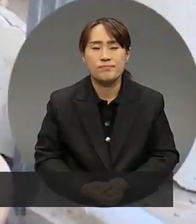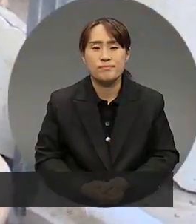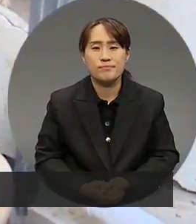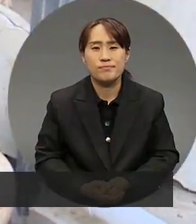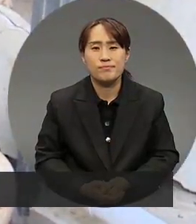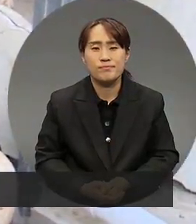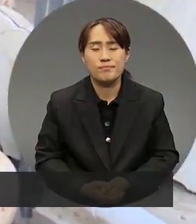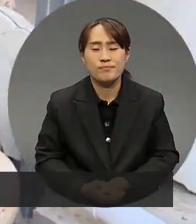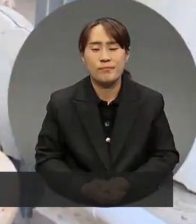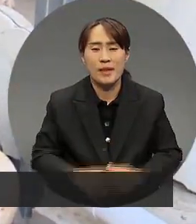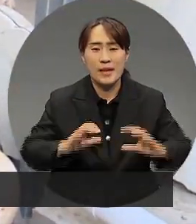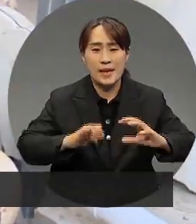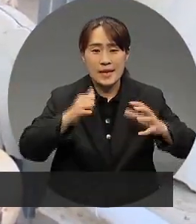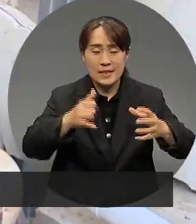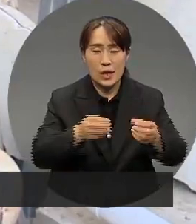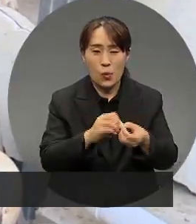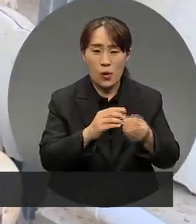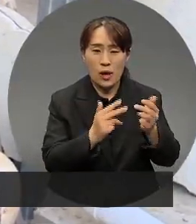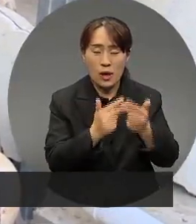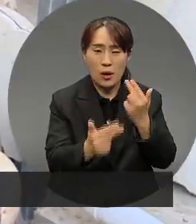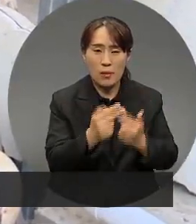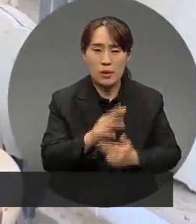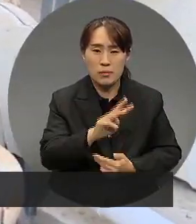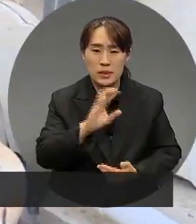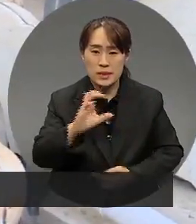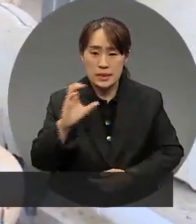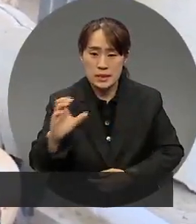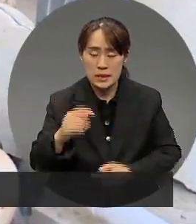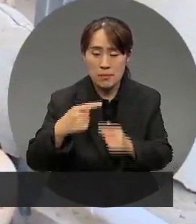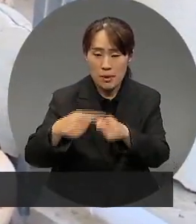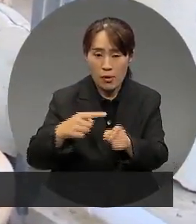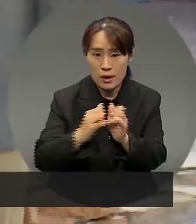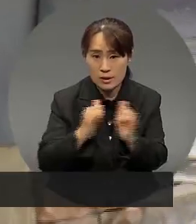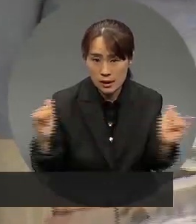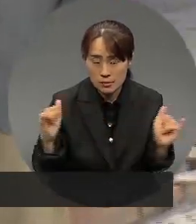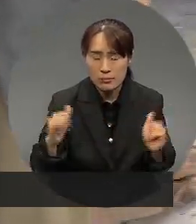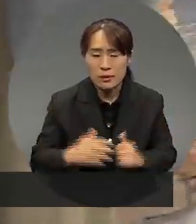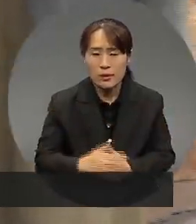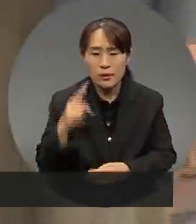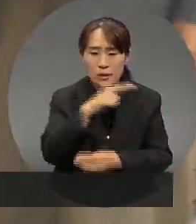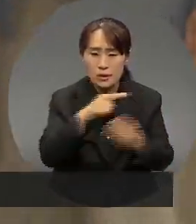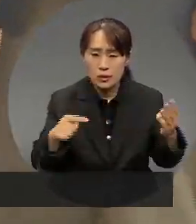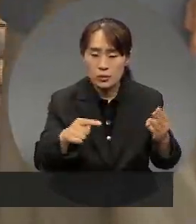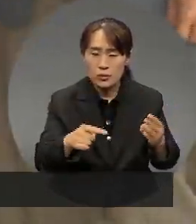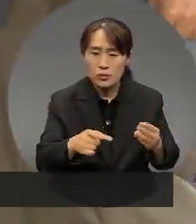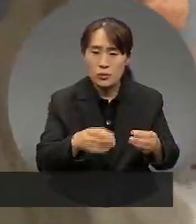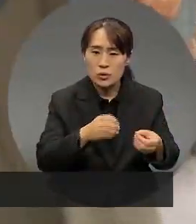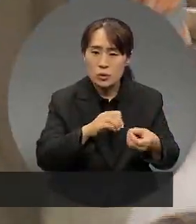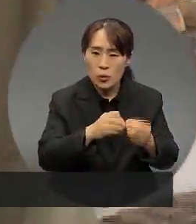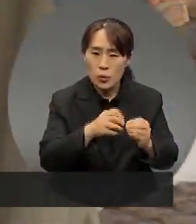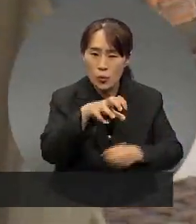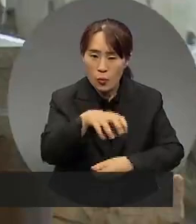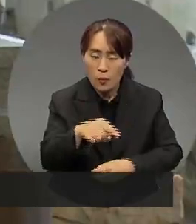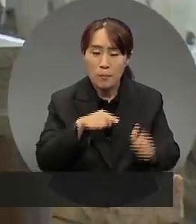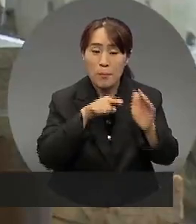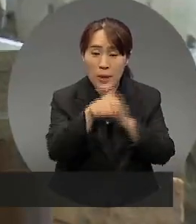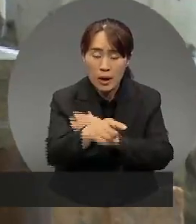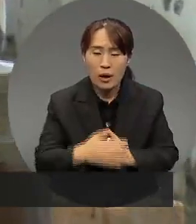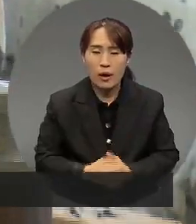기자입니다 세계 공해 협회 wcc 평가위원들이 청주의 한 공방을 찾았습니다